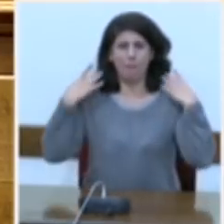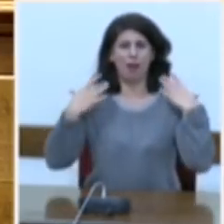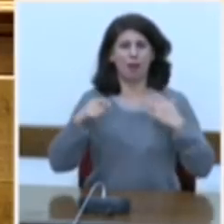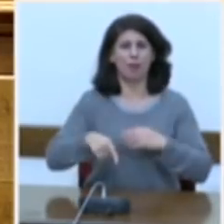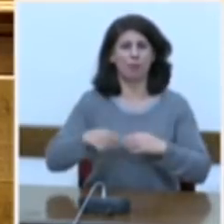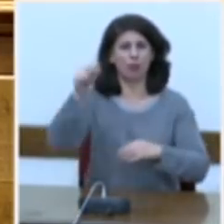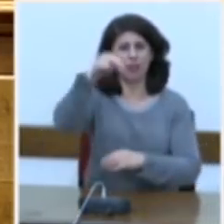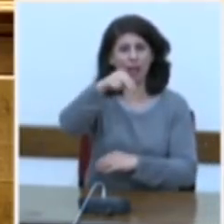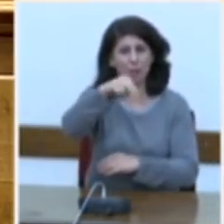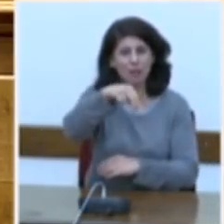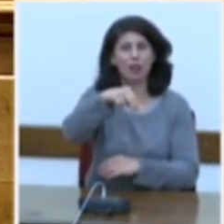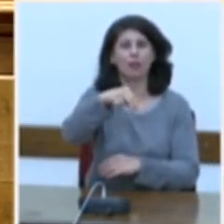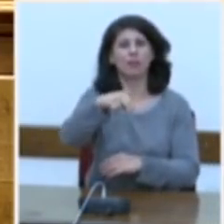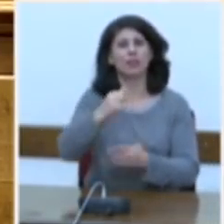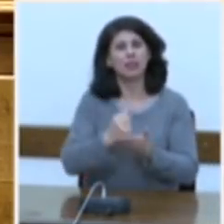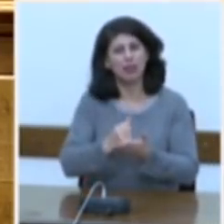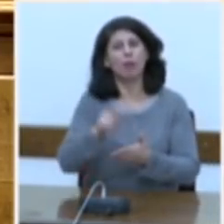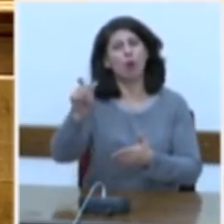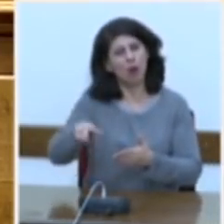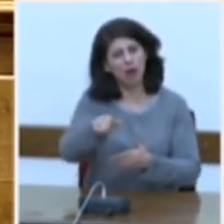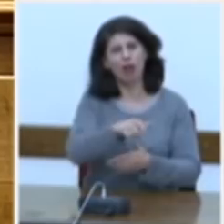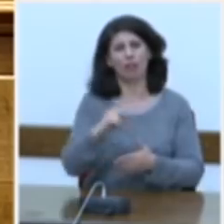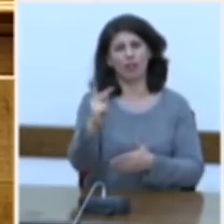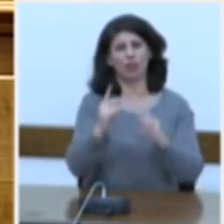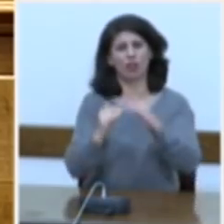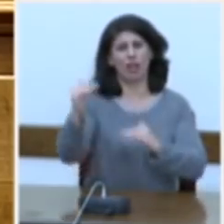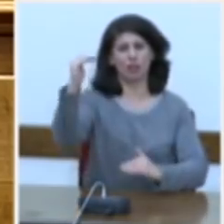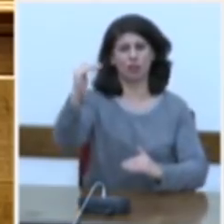από την εκμετάλλευση και από κάθε κοινωνική ανισότητα. Σας ευχαριστώ.